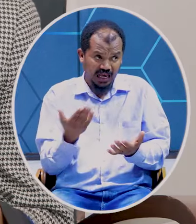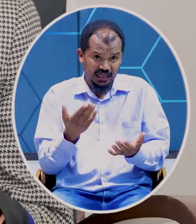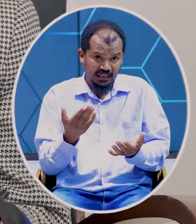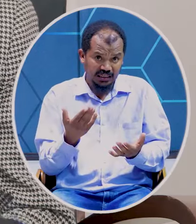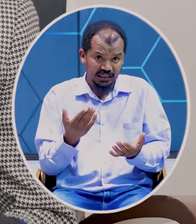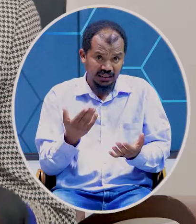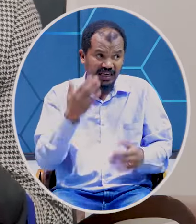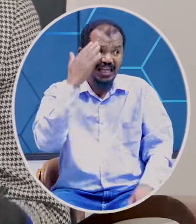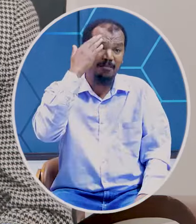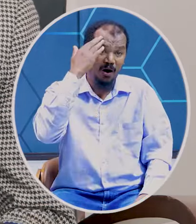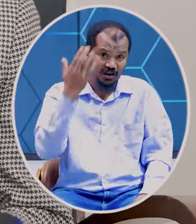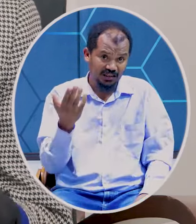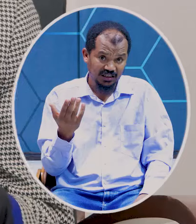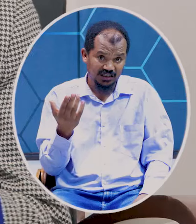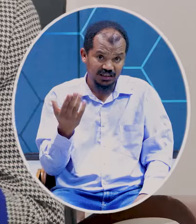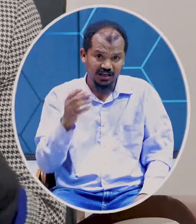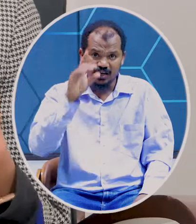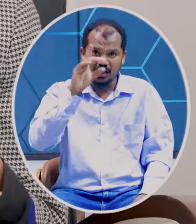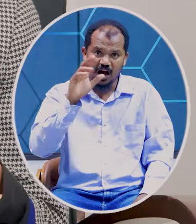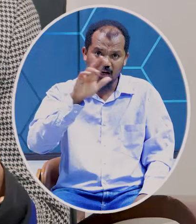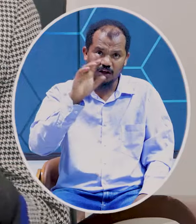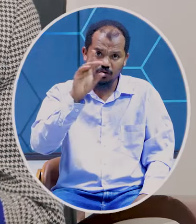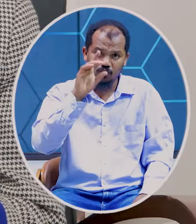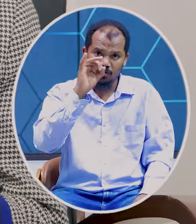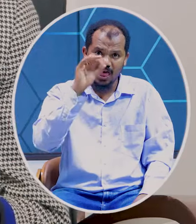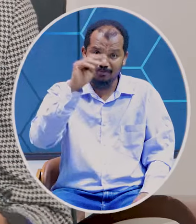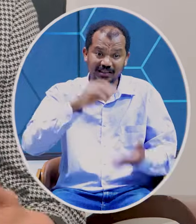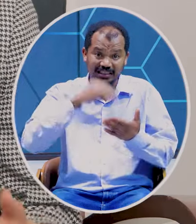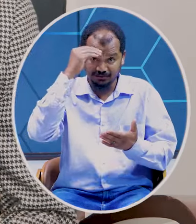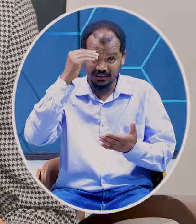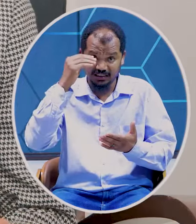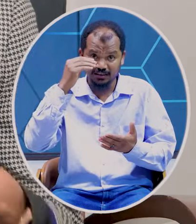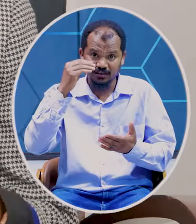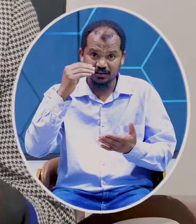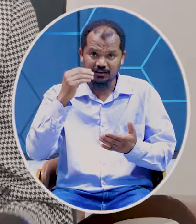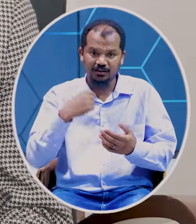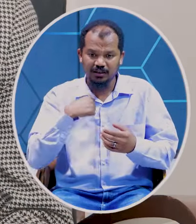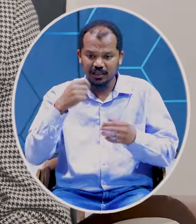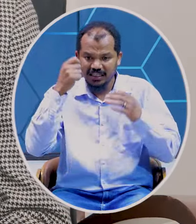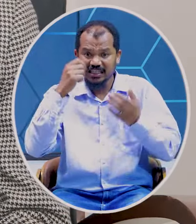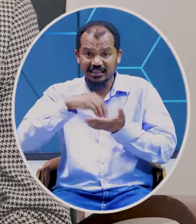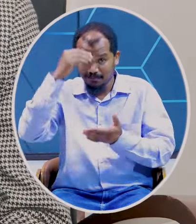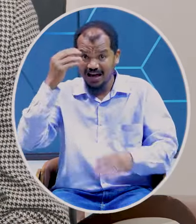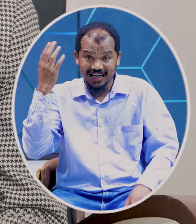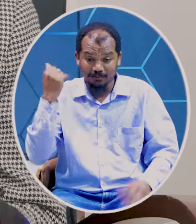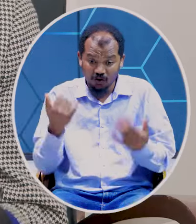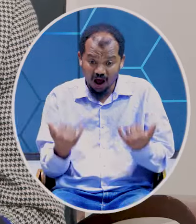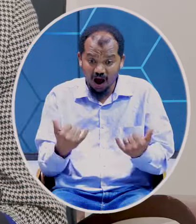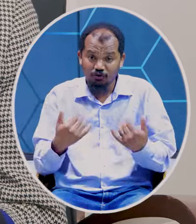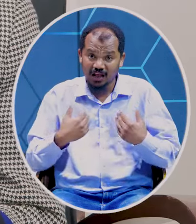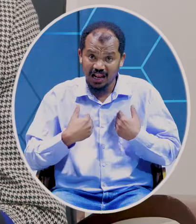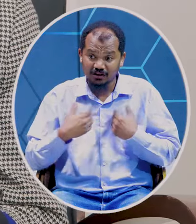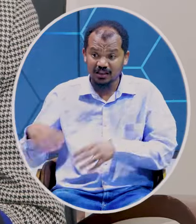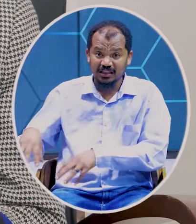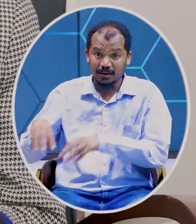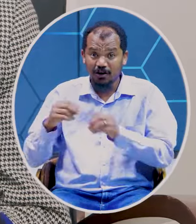ነገር ያው የማወቅ ኢቭን ከካሪኩለም ጀምሩ የትምህርት ትምህርት አሁን እኔ አንደርግራጁዌት ተማሪ ነበርው አሁን